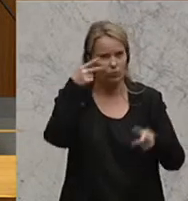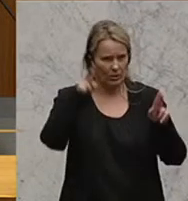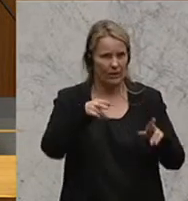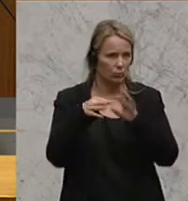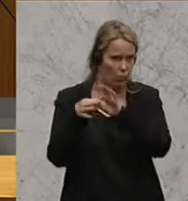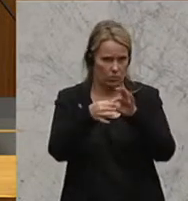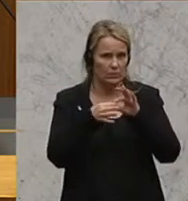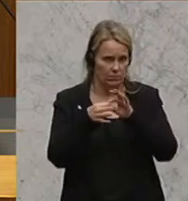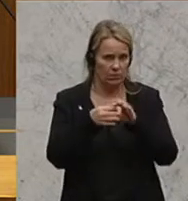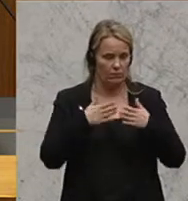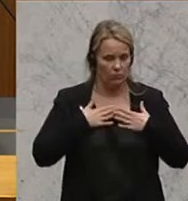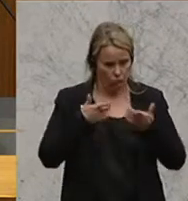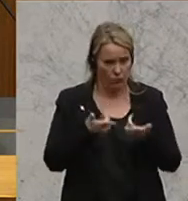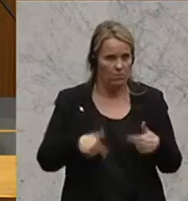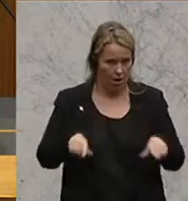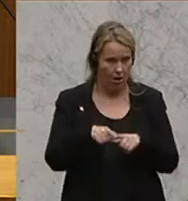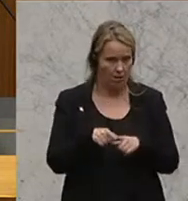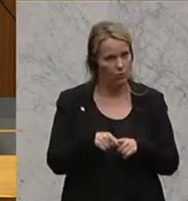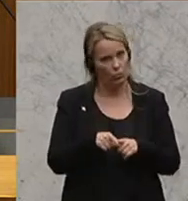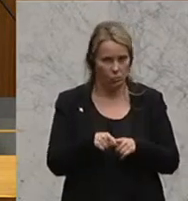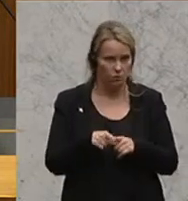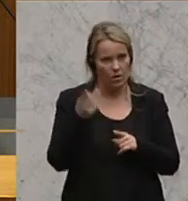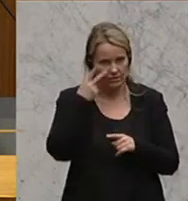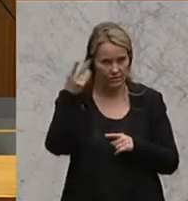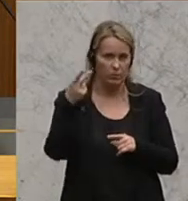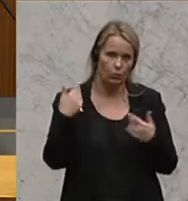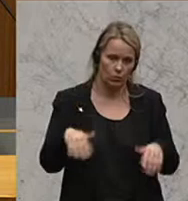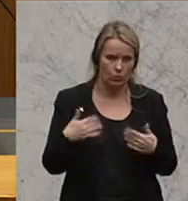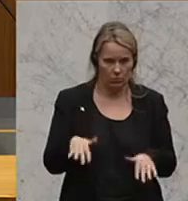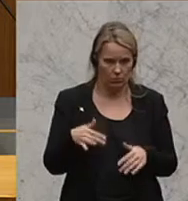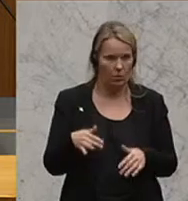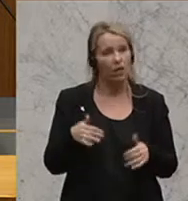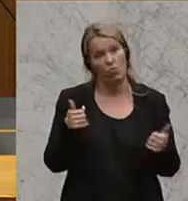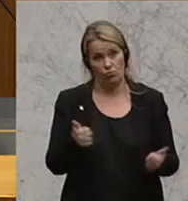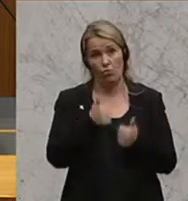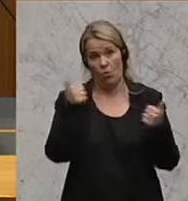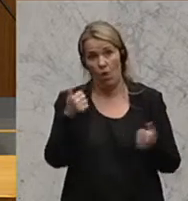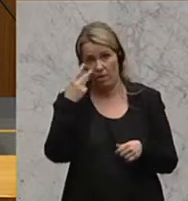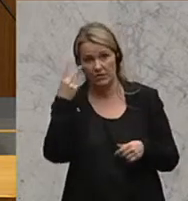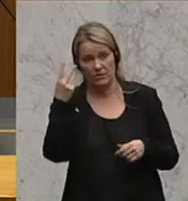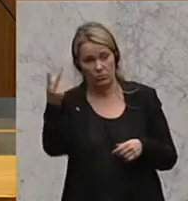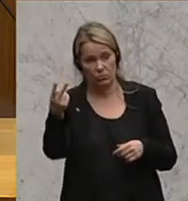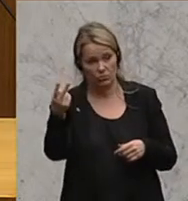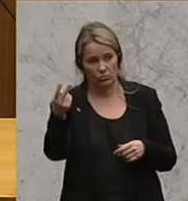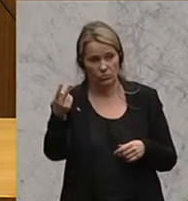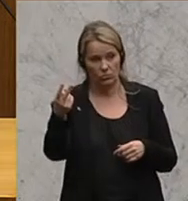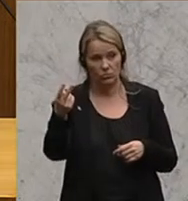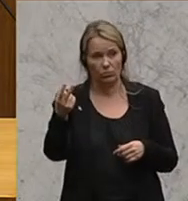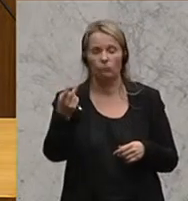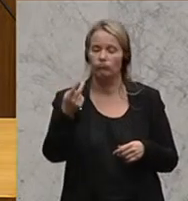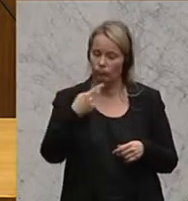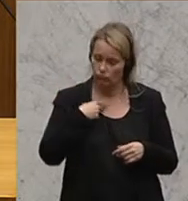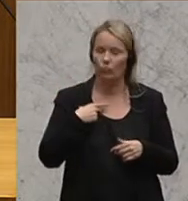des Landes. Das ist eine kühne Vision. Das ist eine tolle Vision, bei der Sie unsere